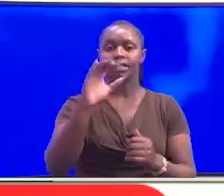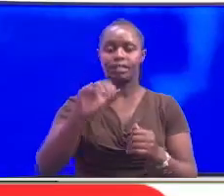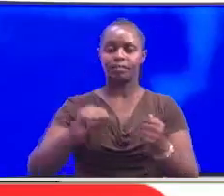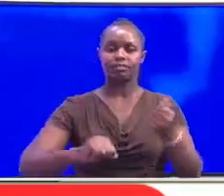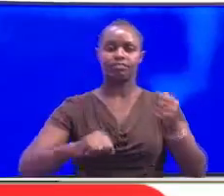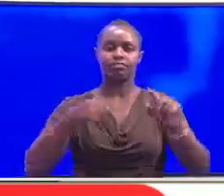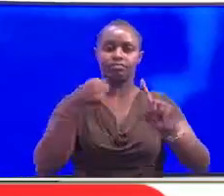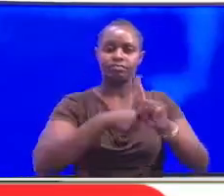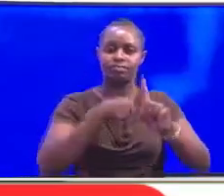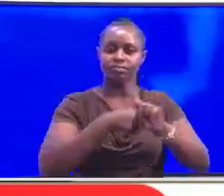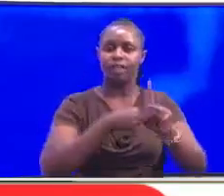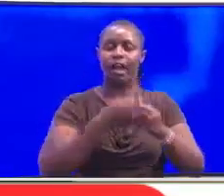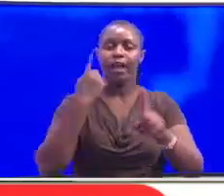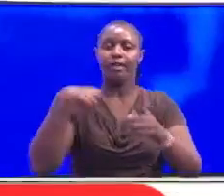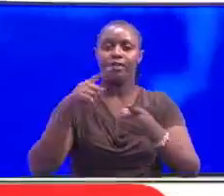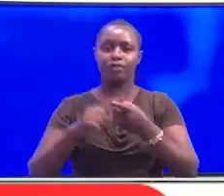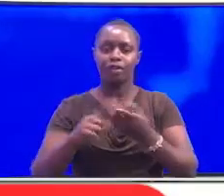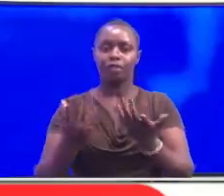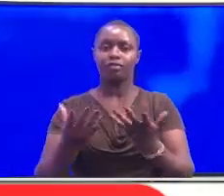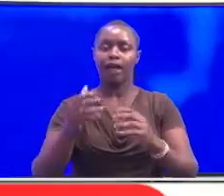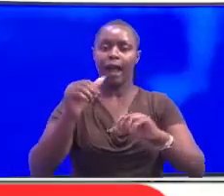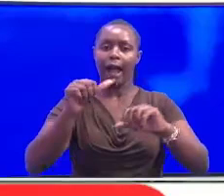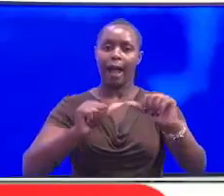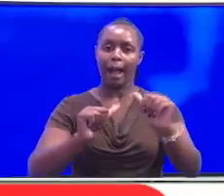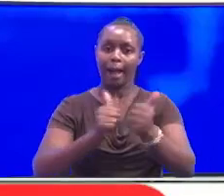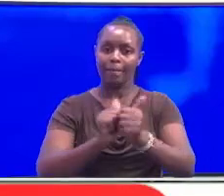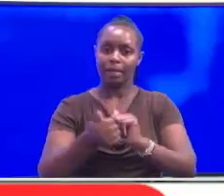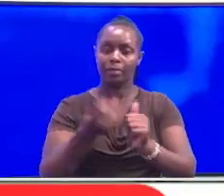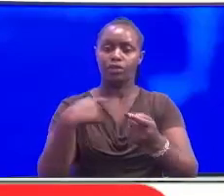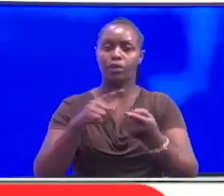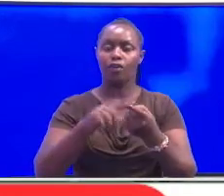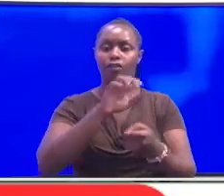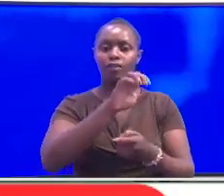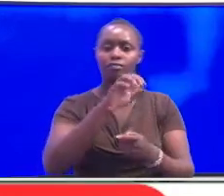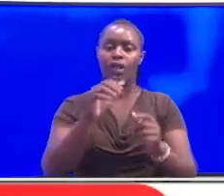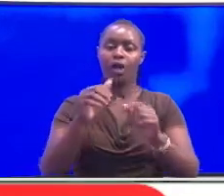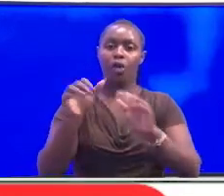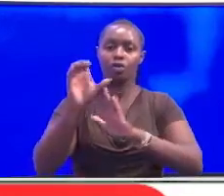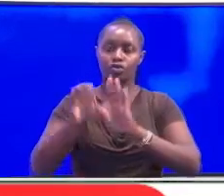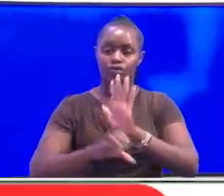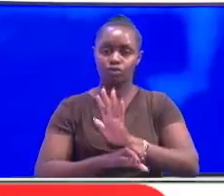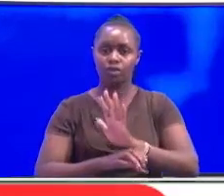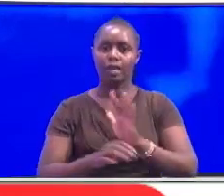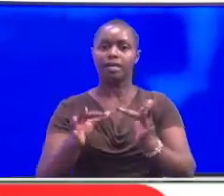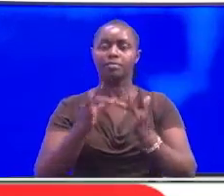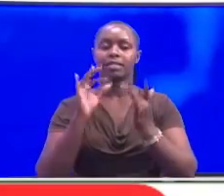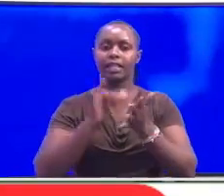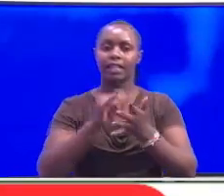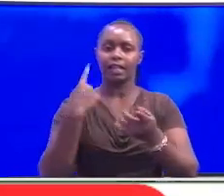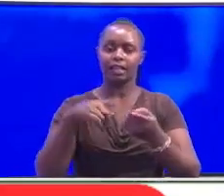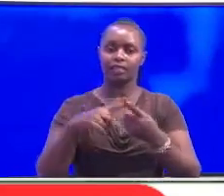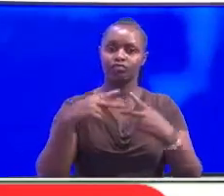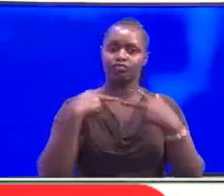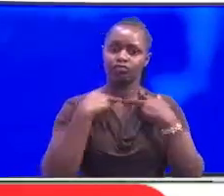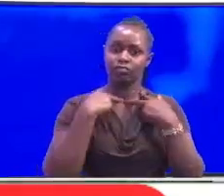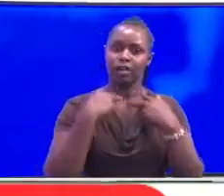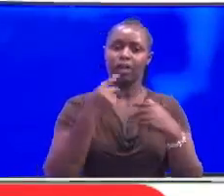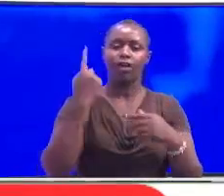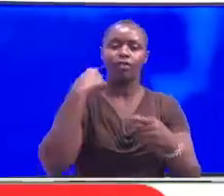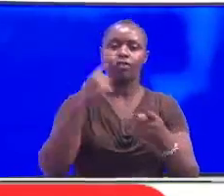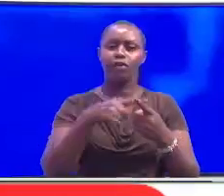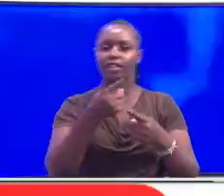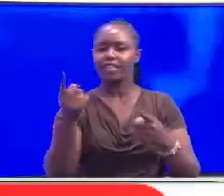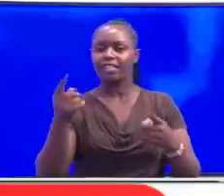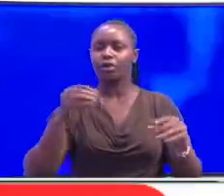marekebisho ya katiba, haswa ibara ya 99 ya katiba inayoeleza na kuweka vikwazo kugombea nyadhifa za kisiasa. Oh,